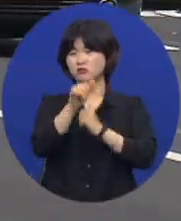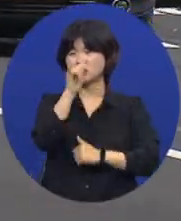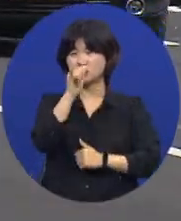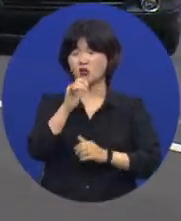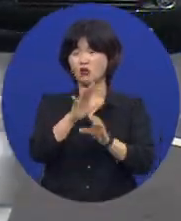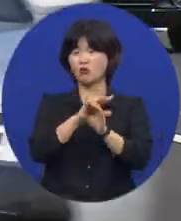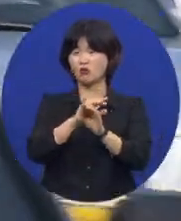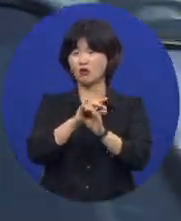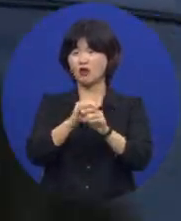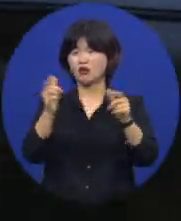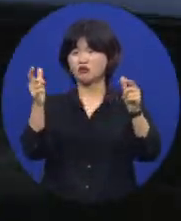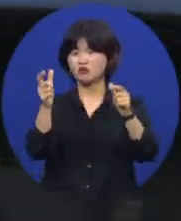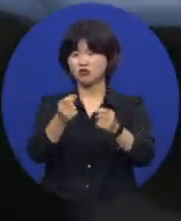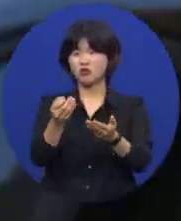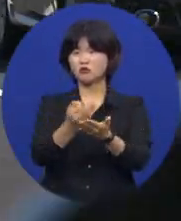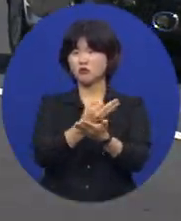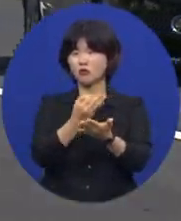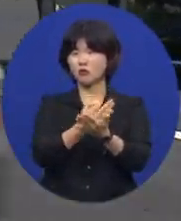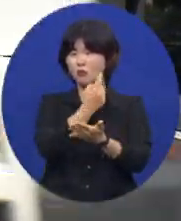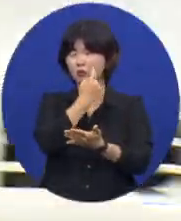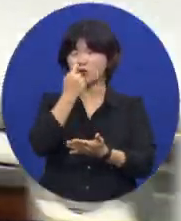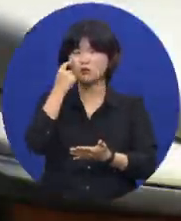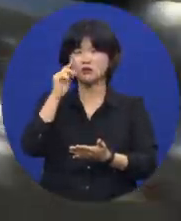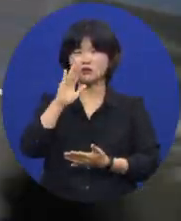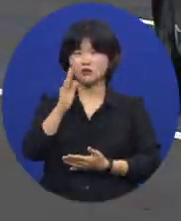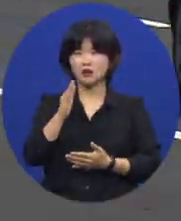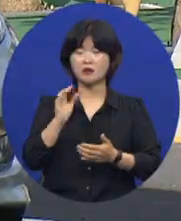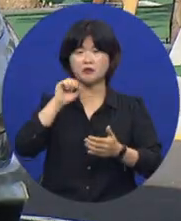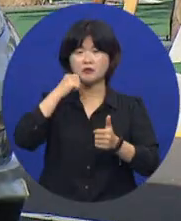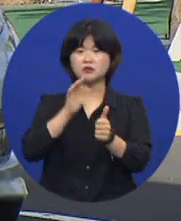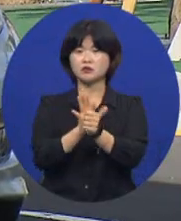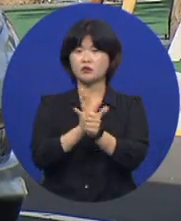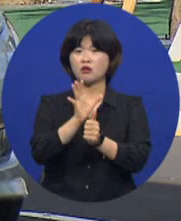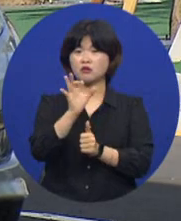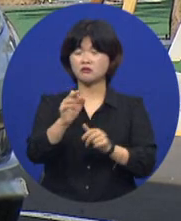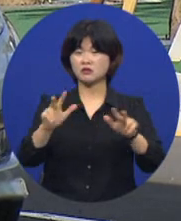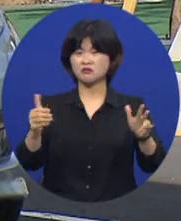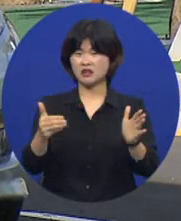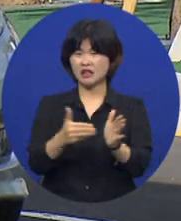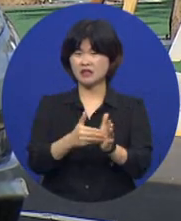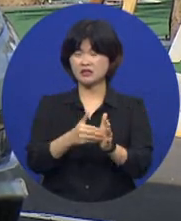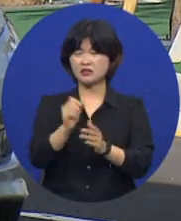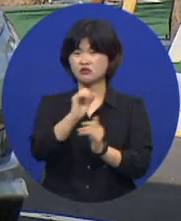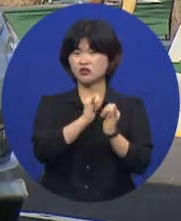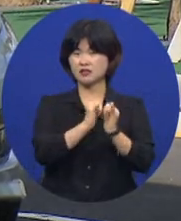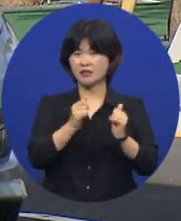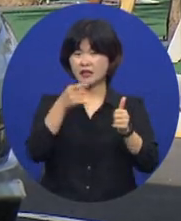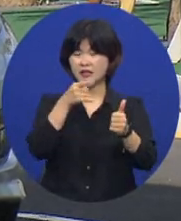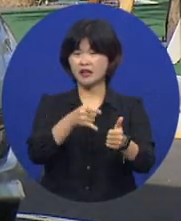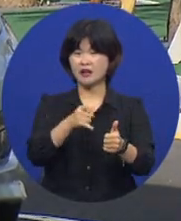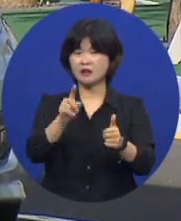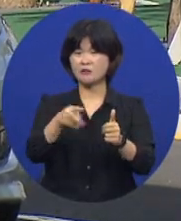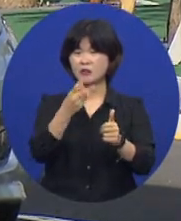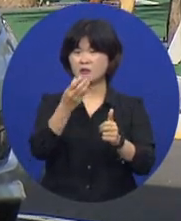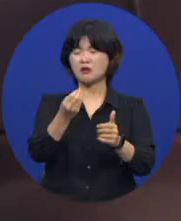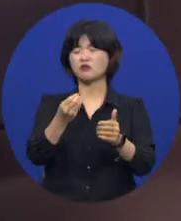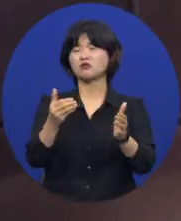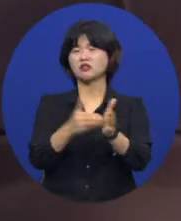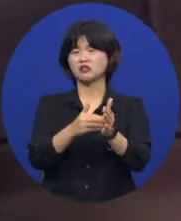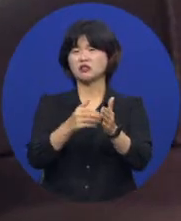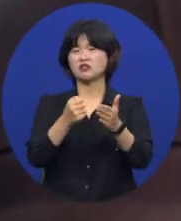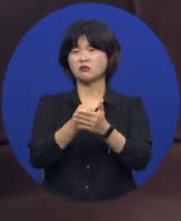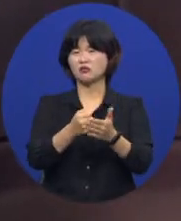홀은 아이구 로 줄어든 소득 보전을 위해 지급된 재난 지원금 지금까지 기사 1명 당 200여 만원의 그치다 보니